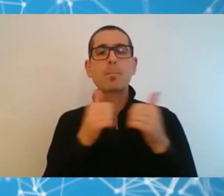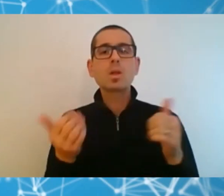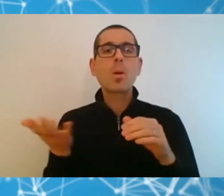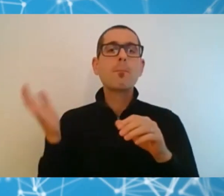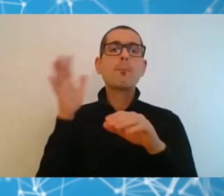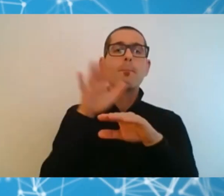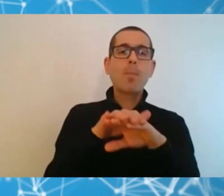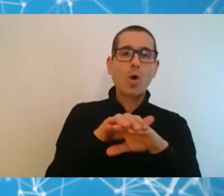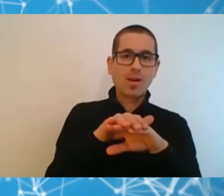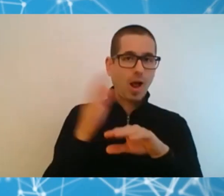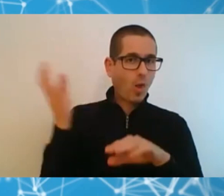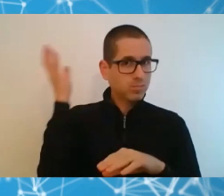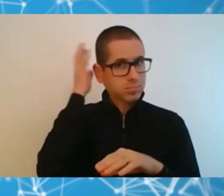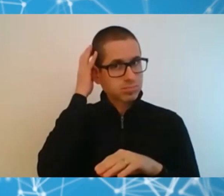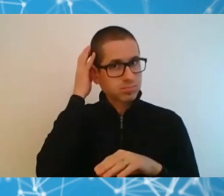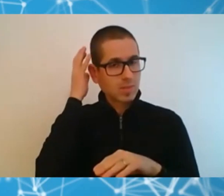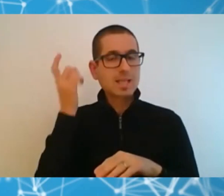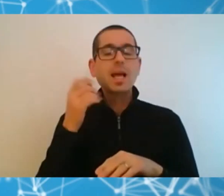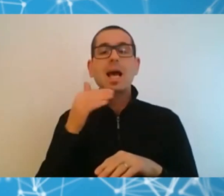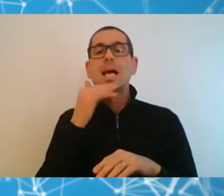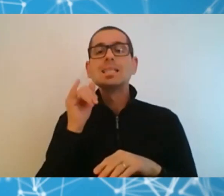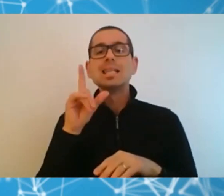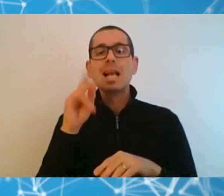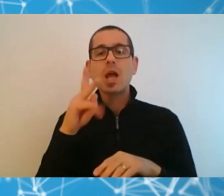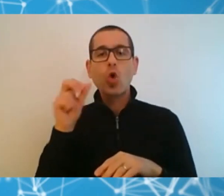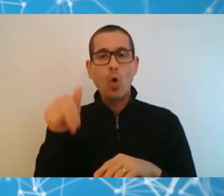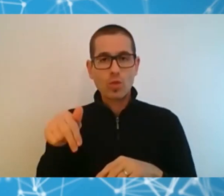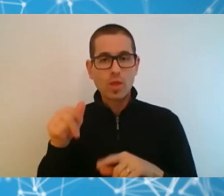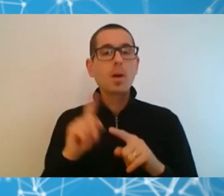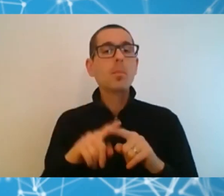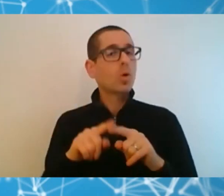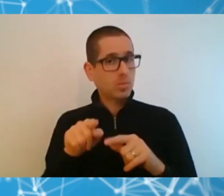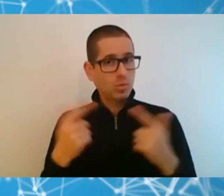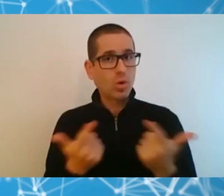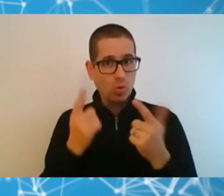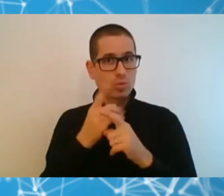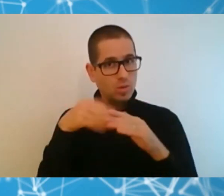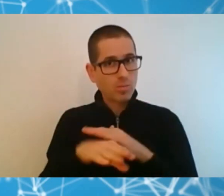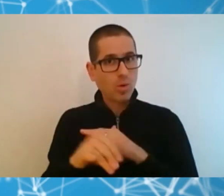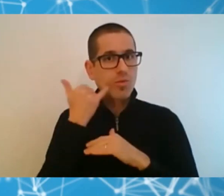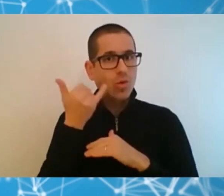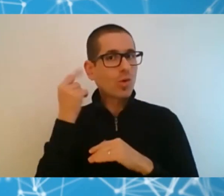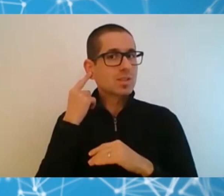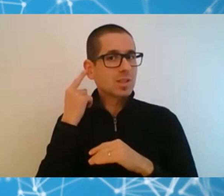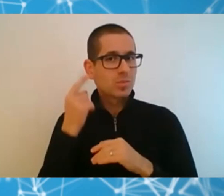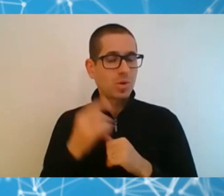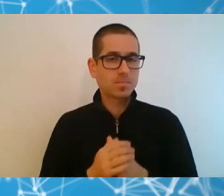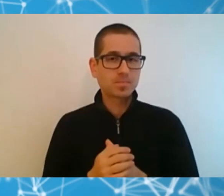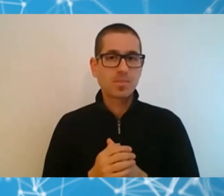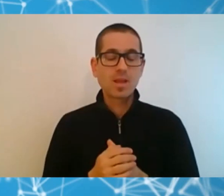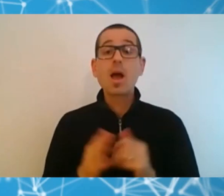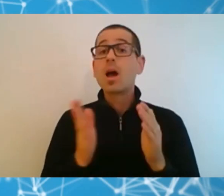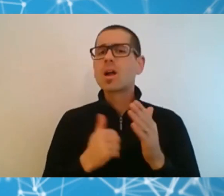to silikona, ki se ga da preko, ampak s tem lahko tudi v vodi slišimo. Kakšne so pa